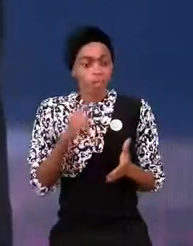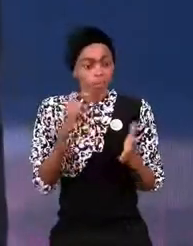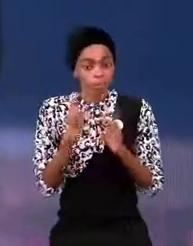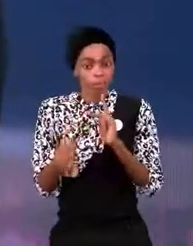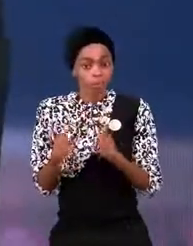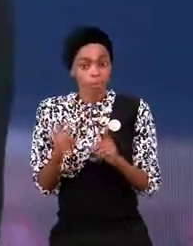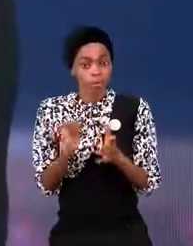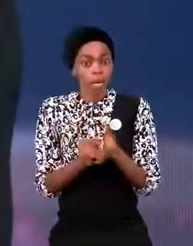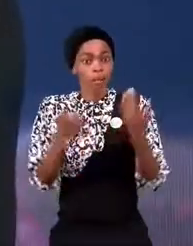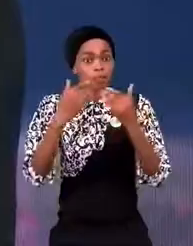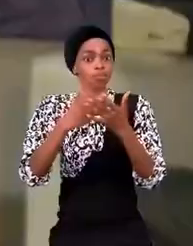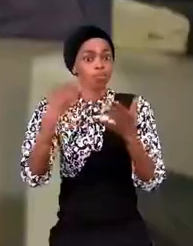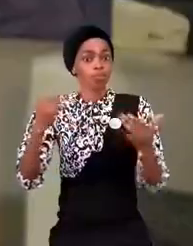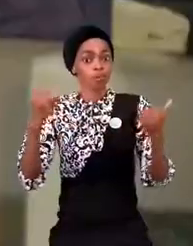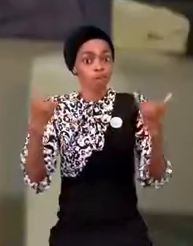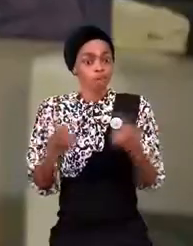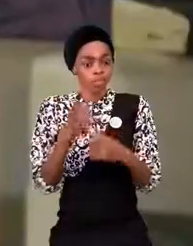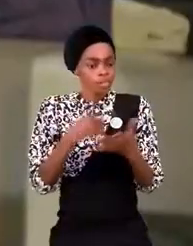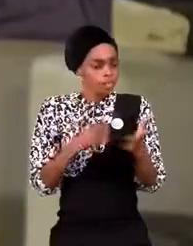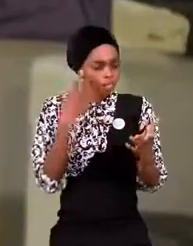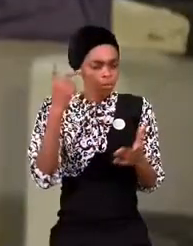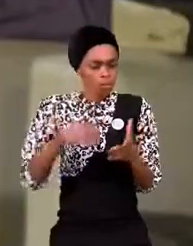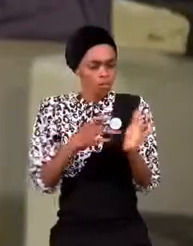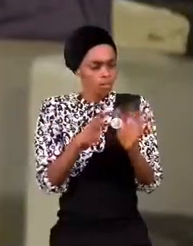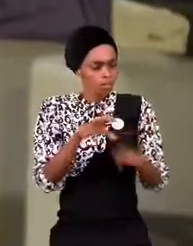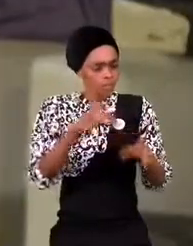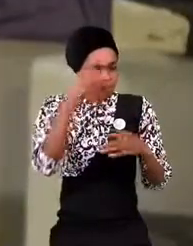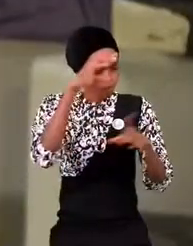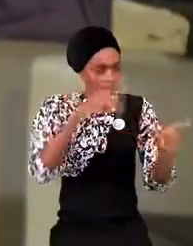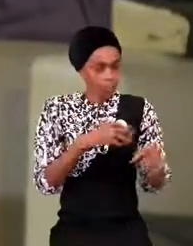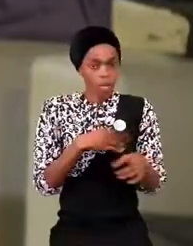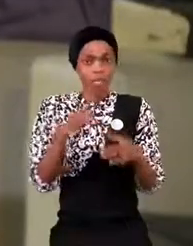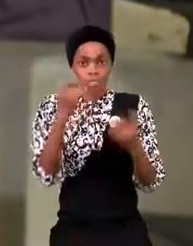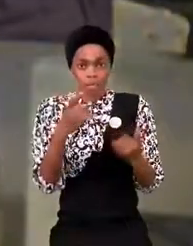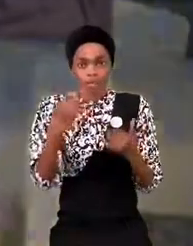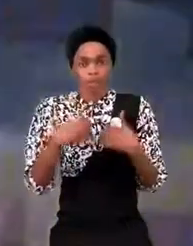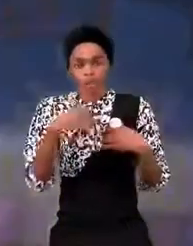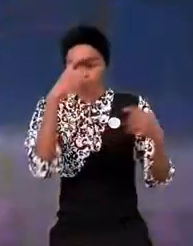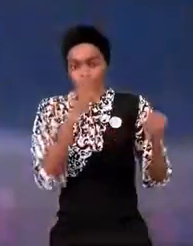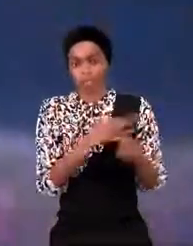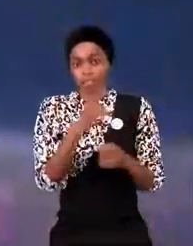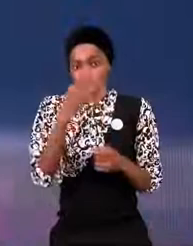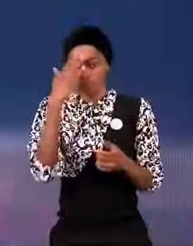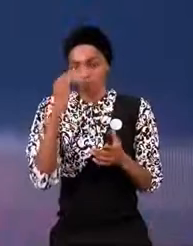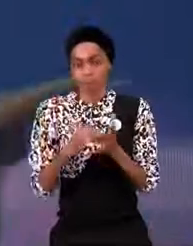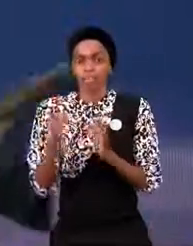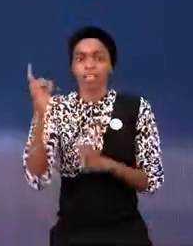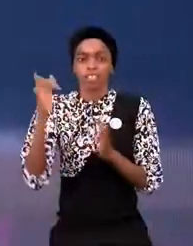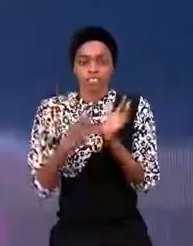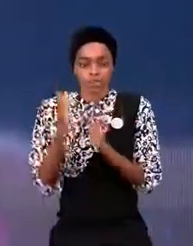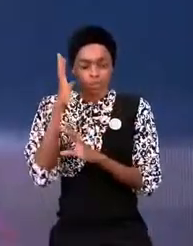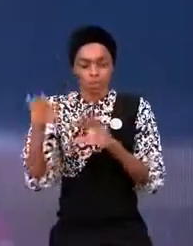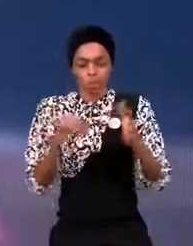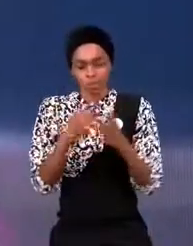la foi et tu sais que le Seigneur le fera pour toi ce soir. Il va pardonner tes péchés. Il va changer ta